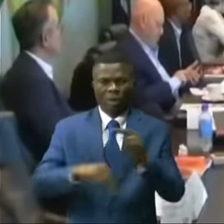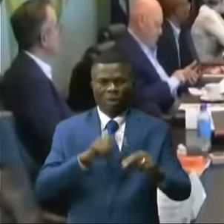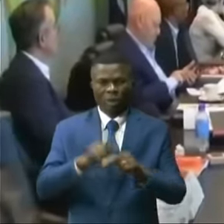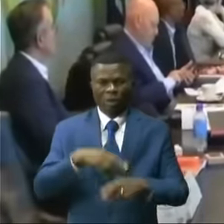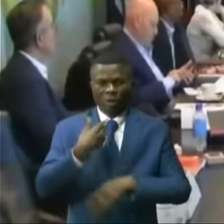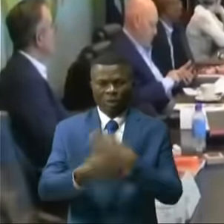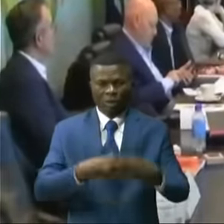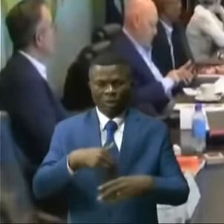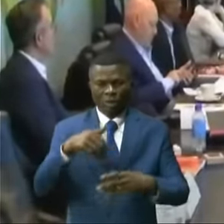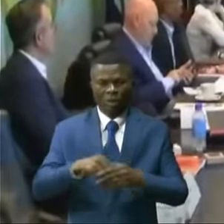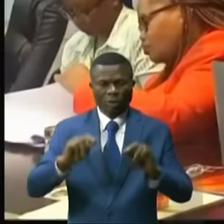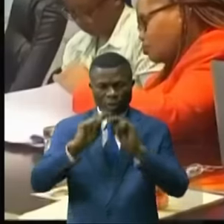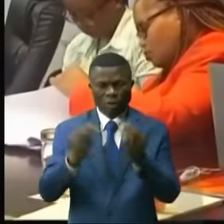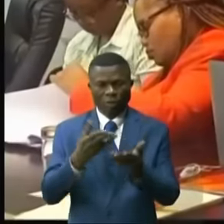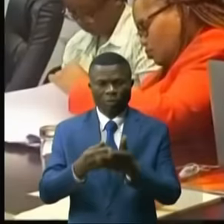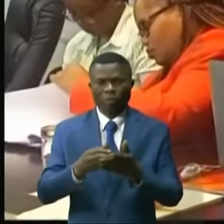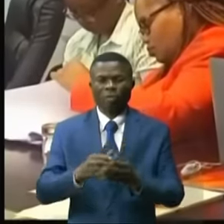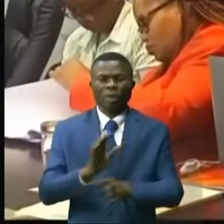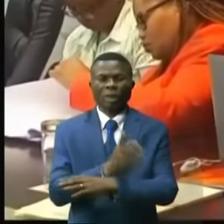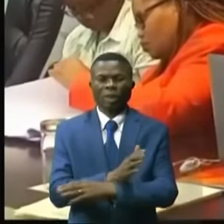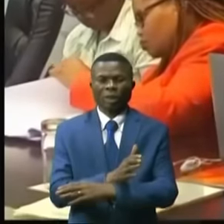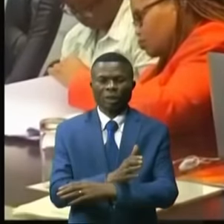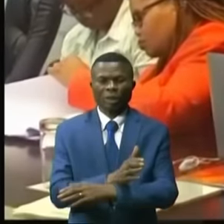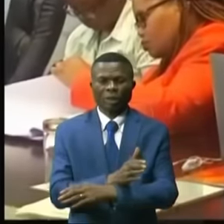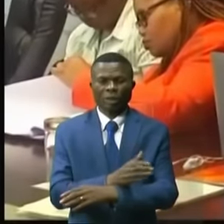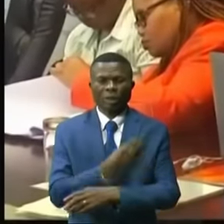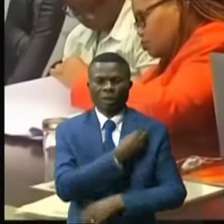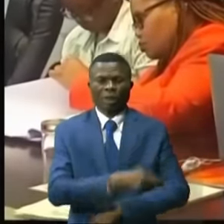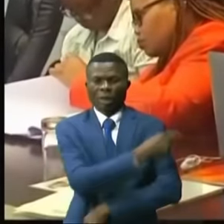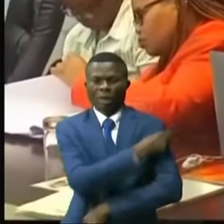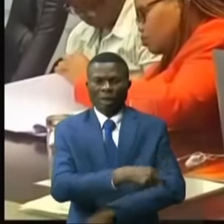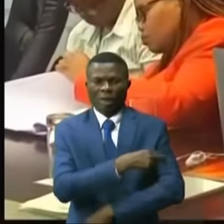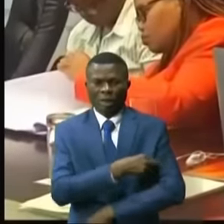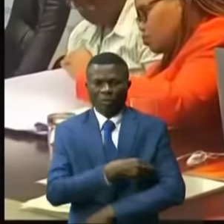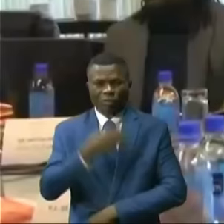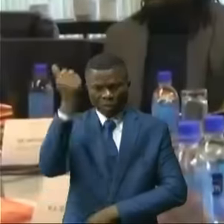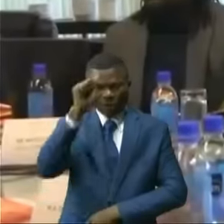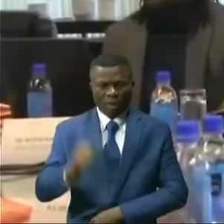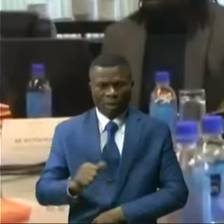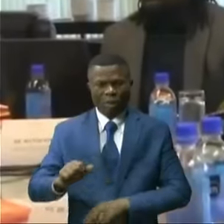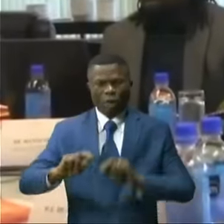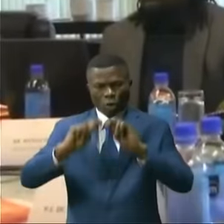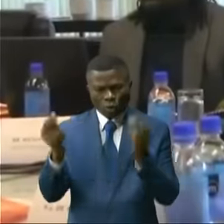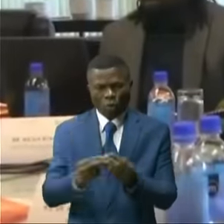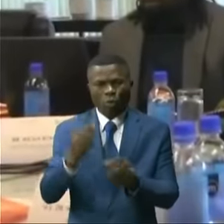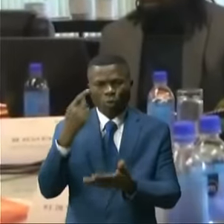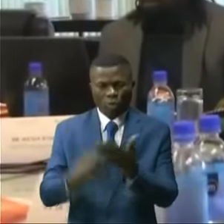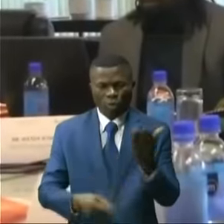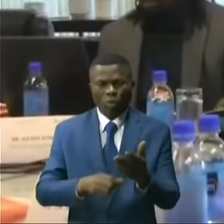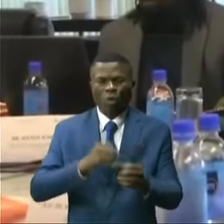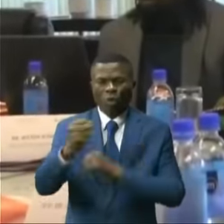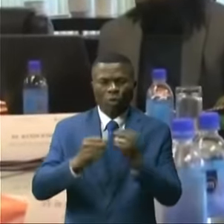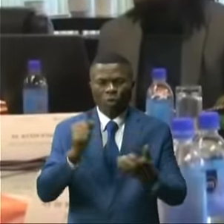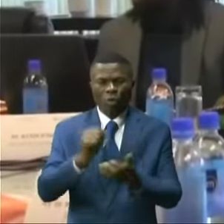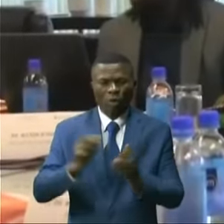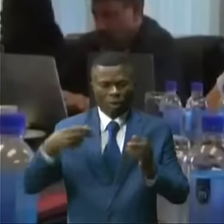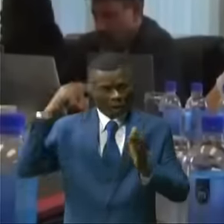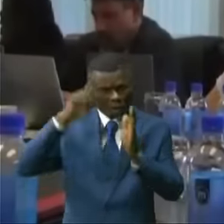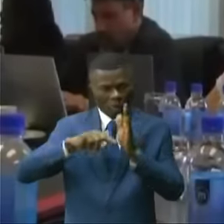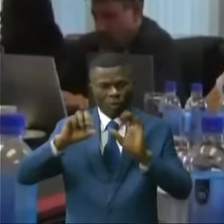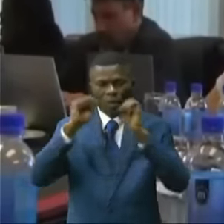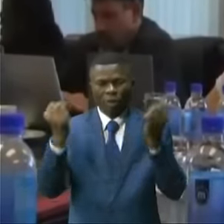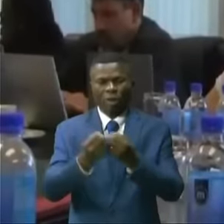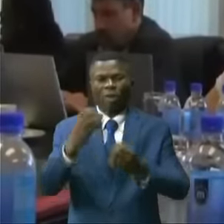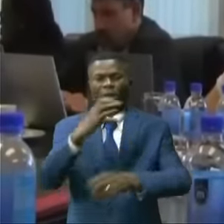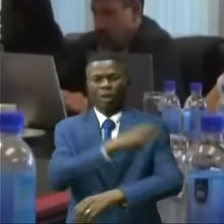réalisées au Costa Rica en Suisse en Afrique du Sud mais également examiner comment les parties prenantes à cette lutte dont les gouvernement la société civile le